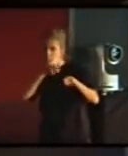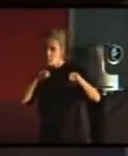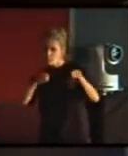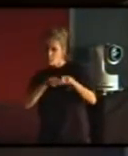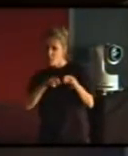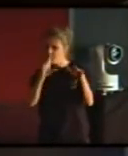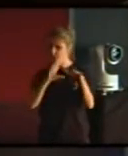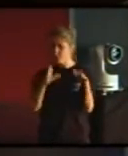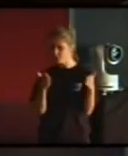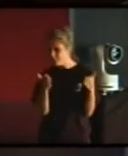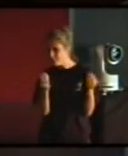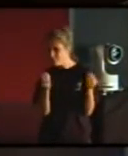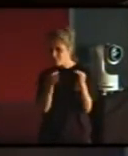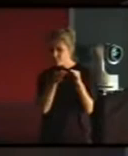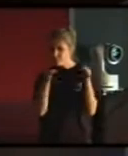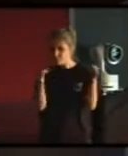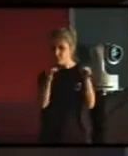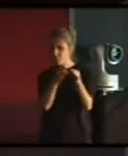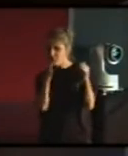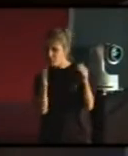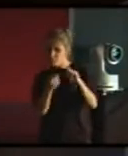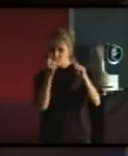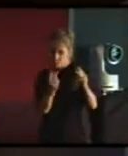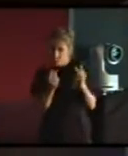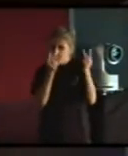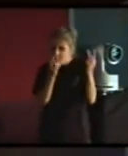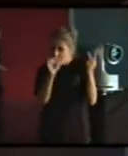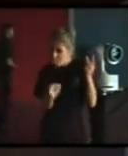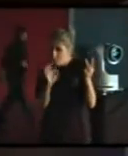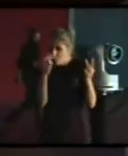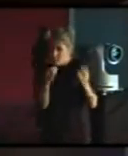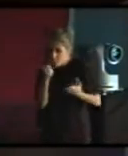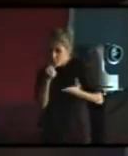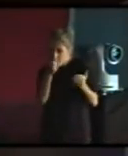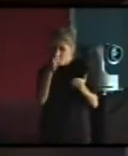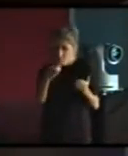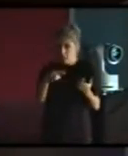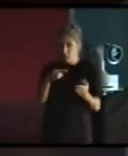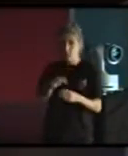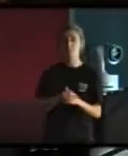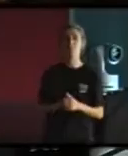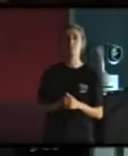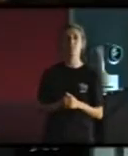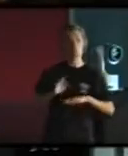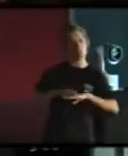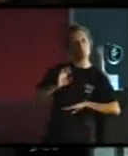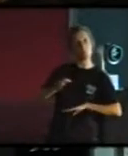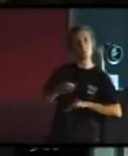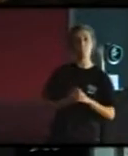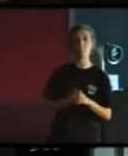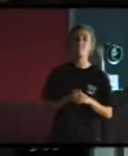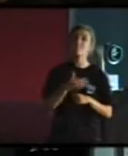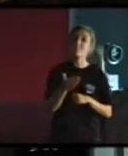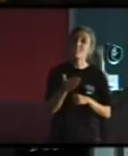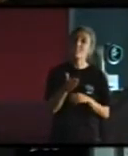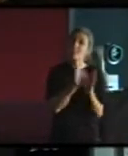Bon, la messe était dite, ce bâtiment avait une valeur patrimoniale, il fallait la respecter. Nous, une valeur patrimoniale qui tenait à son inscription dans une communauté.